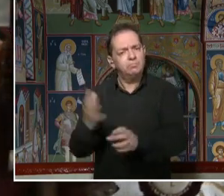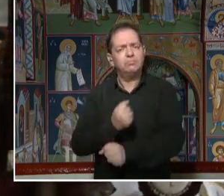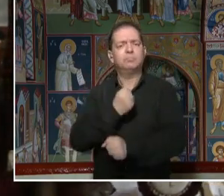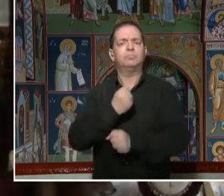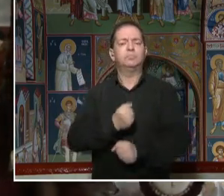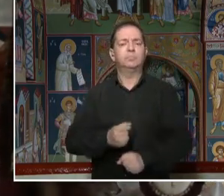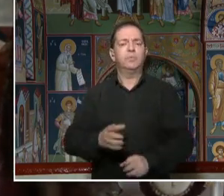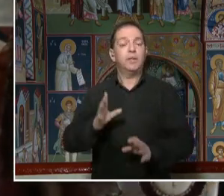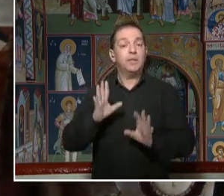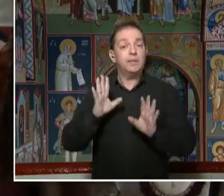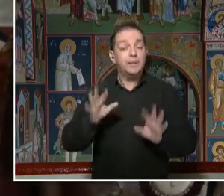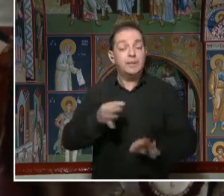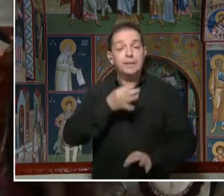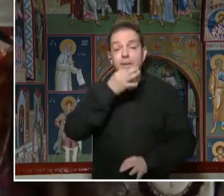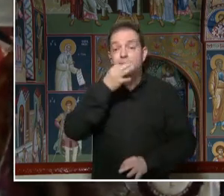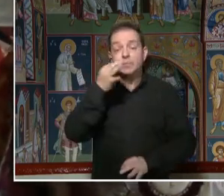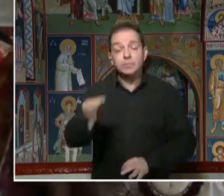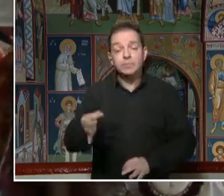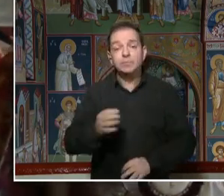αυτό που είπε